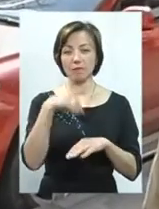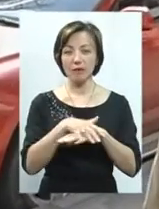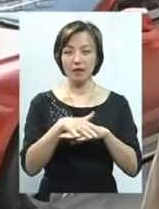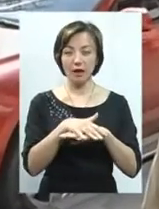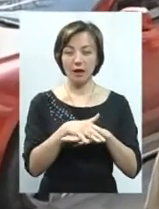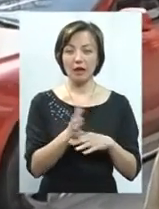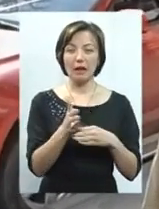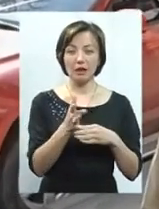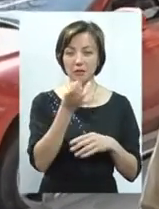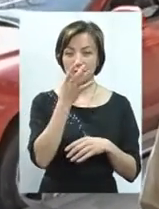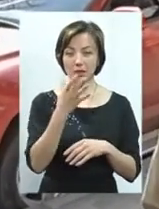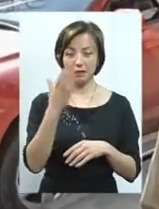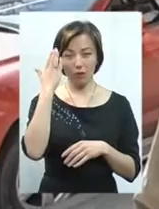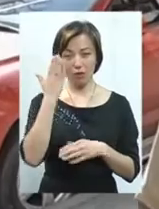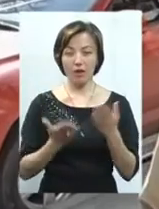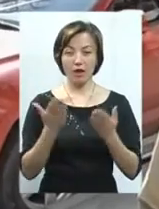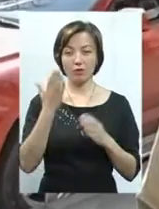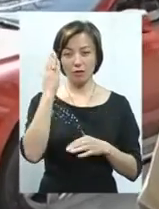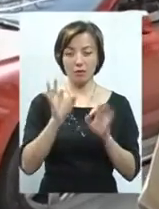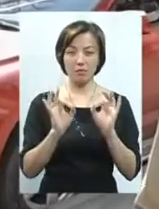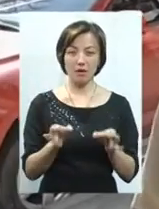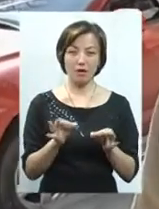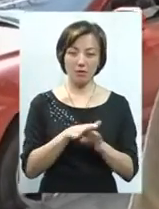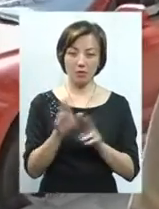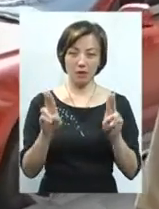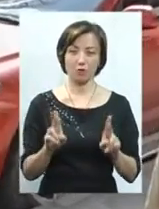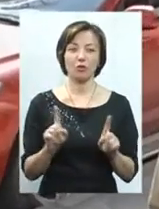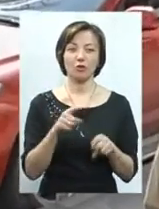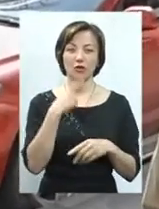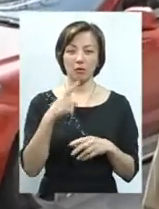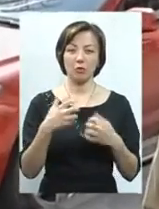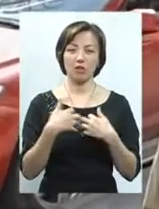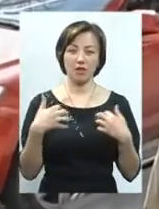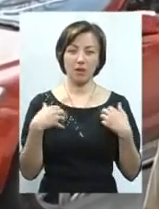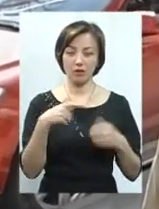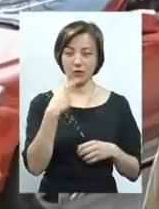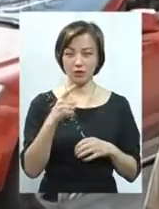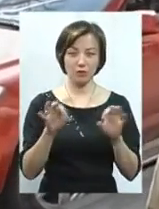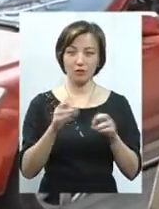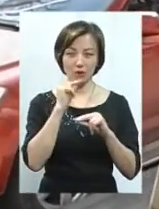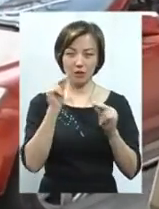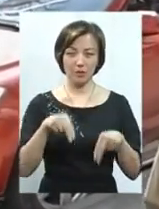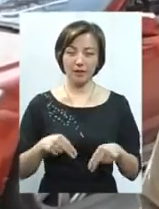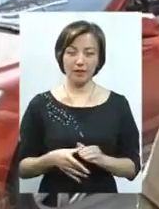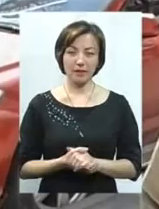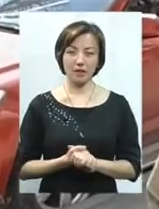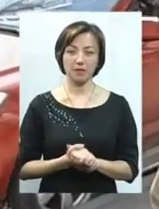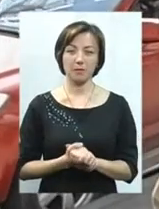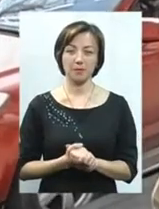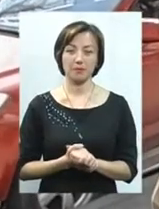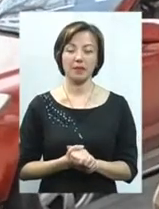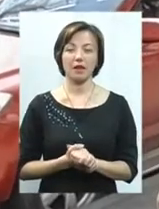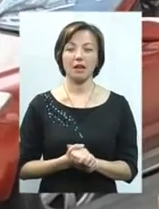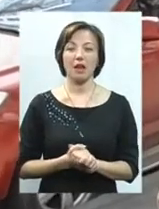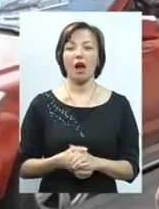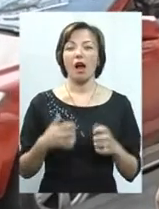риба гниє з голови. Якщо голова правил не дотримується, то що тут до тварини вже? Тварина ні в чому не винні. Вона